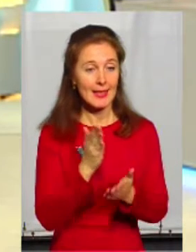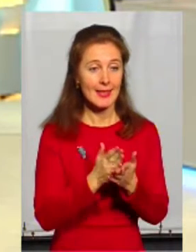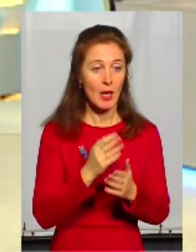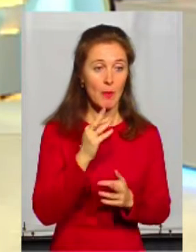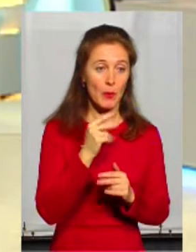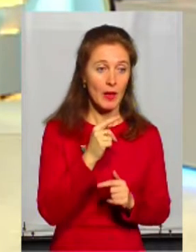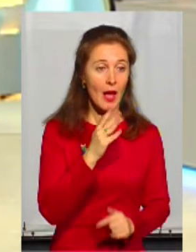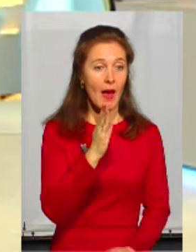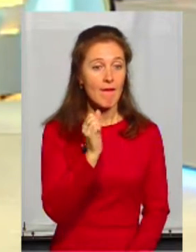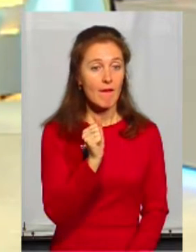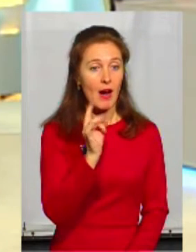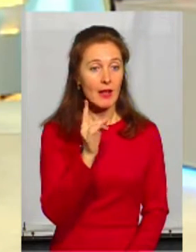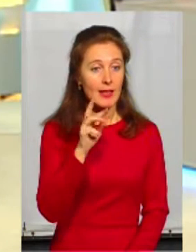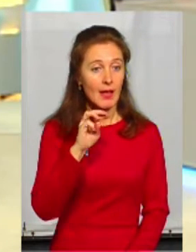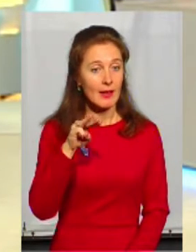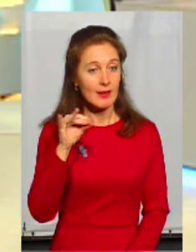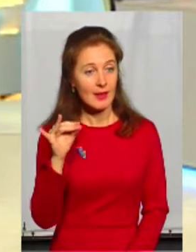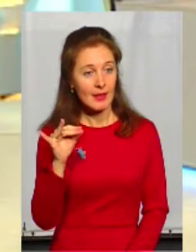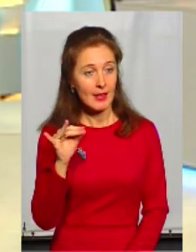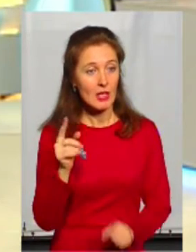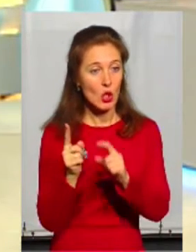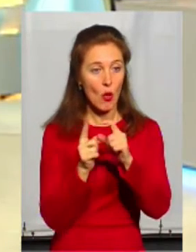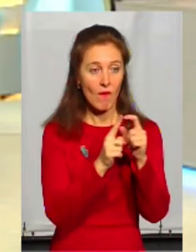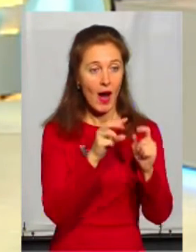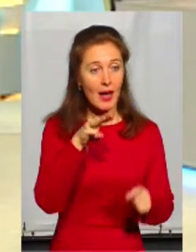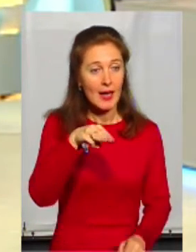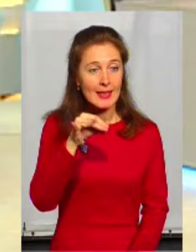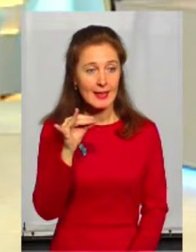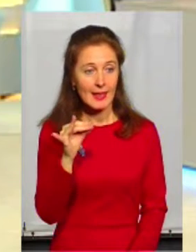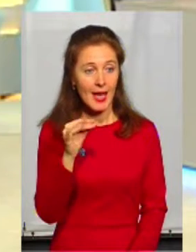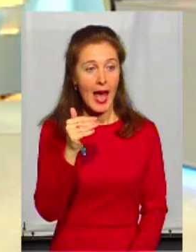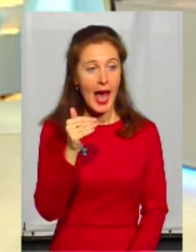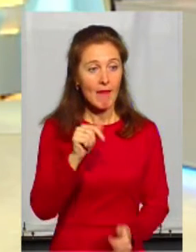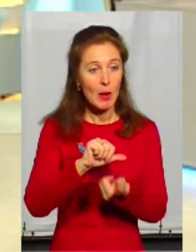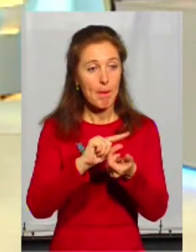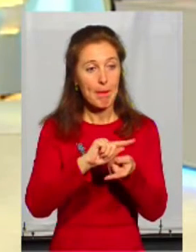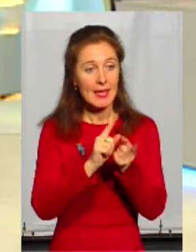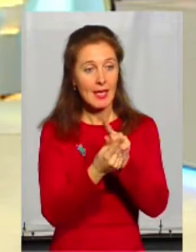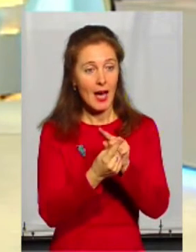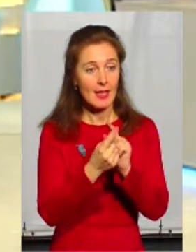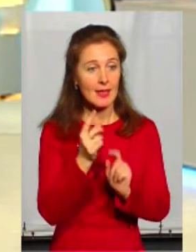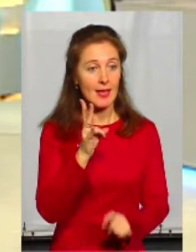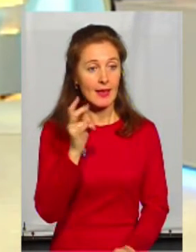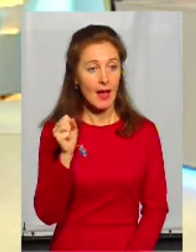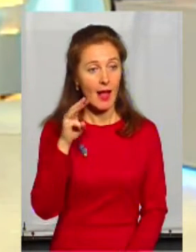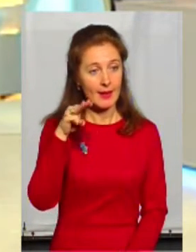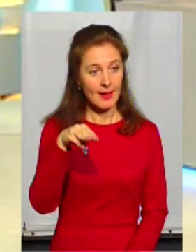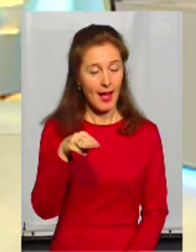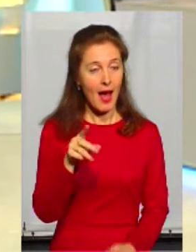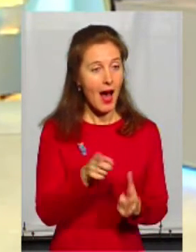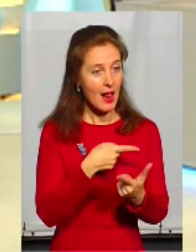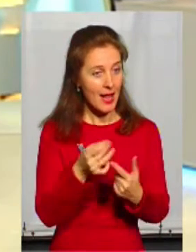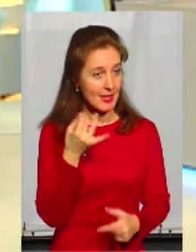орфографічна варіативність. В словах «ти» «ф» міняється на «т». Ефір, етер. Але